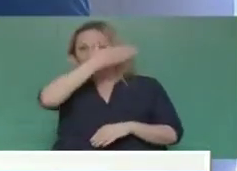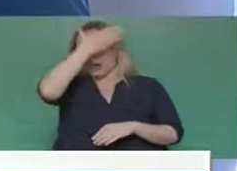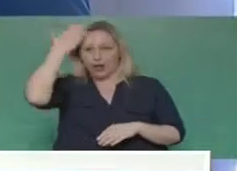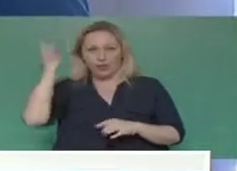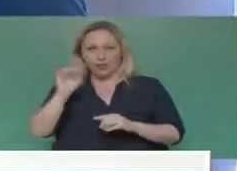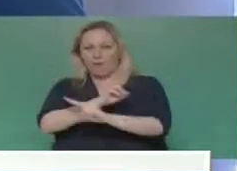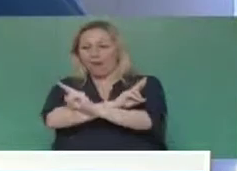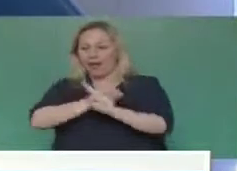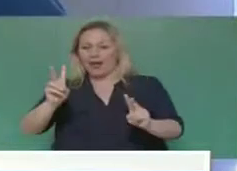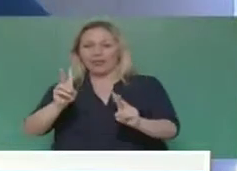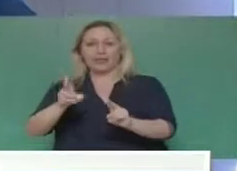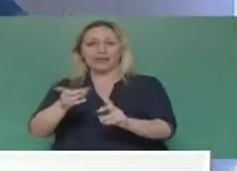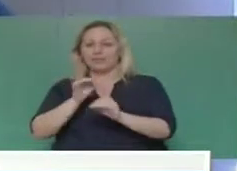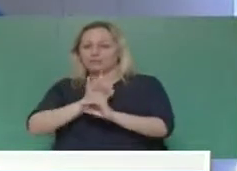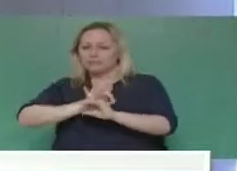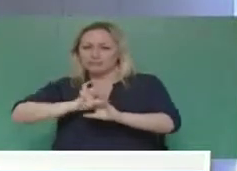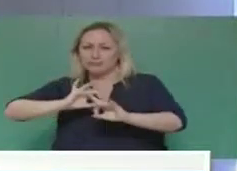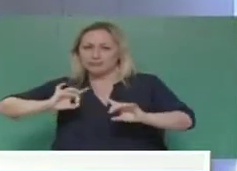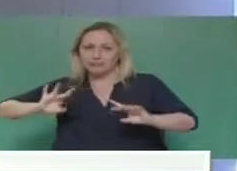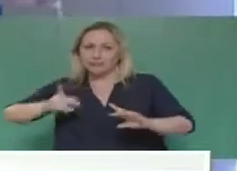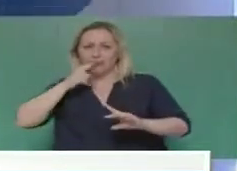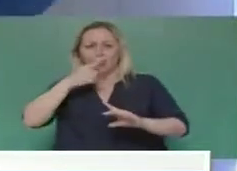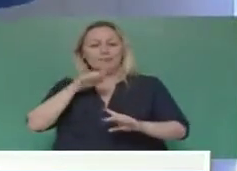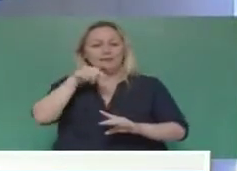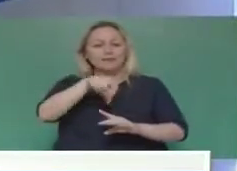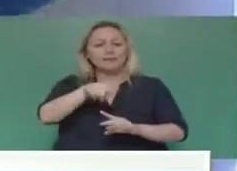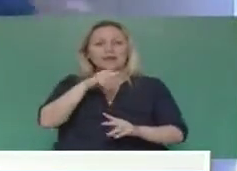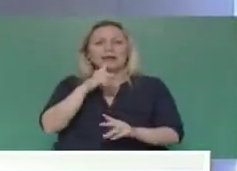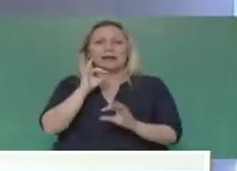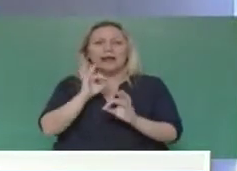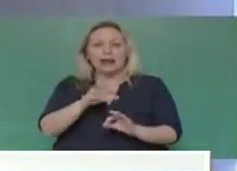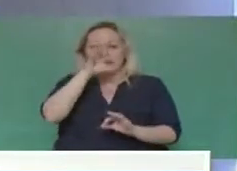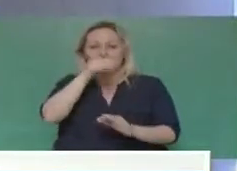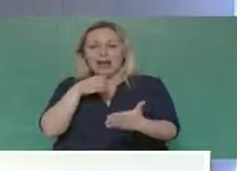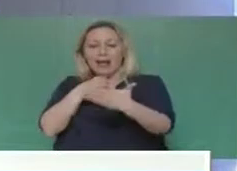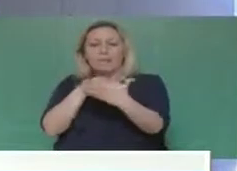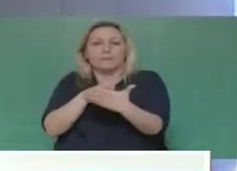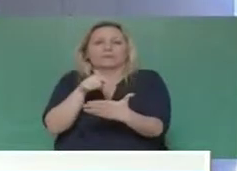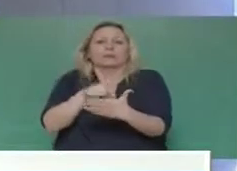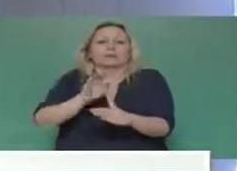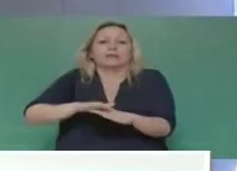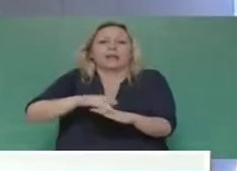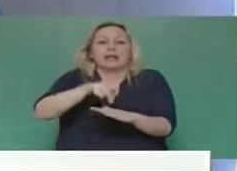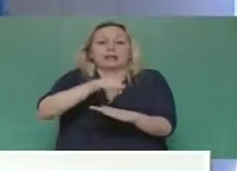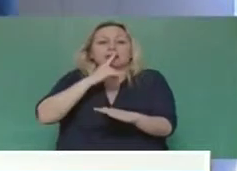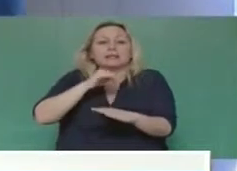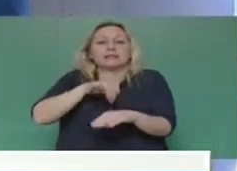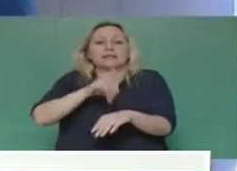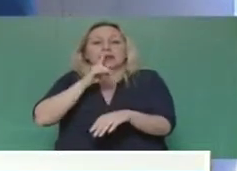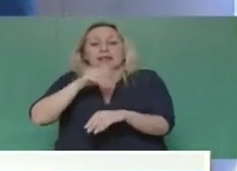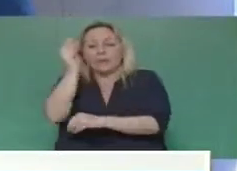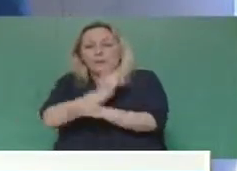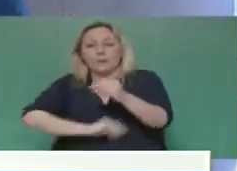των καθηκόντων από την διοίκηση, αυτό σημαίνει ότι αυτόματα υπάρχει και πάρα πολύ δυσμενής αντίκτυπος, πολύ μεγάλες αρνητικές